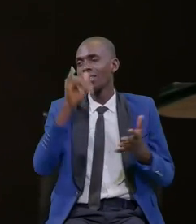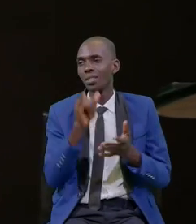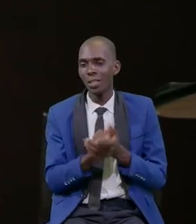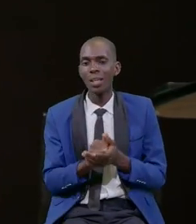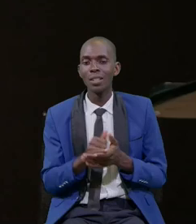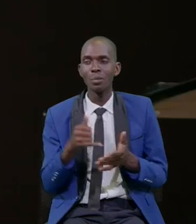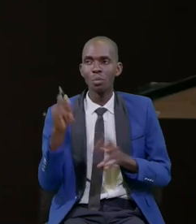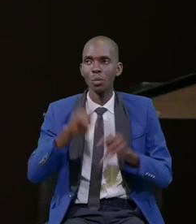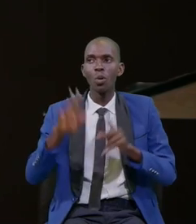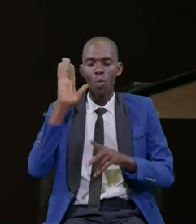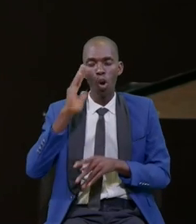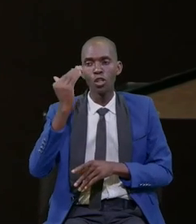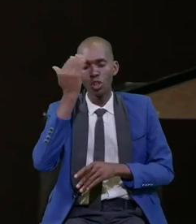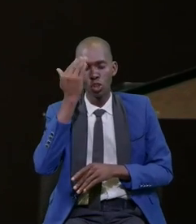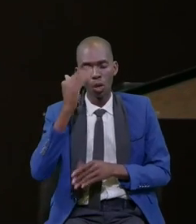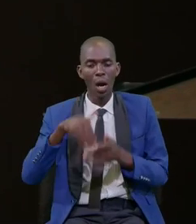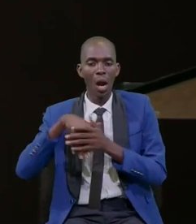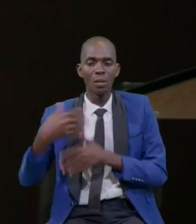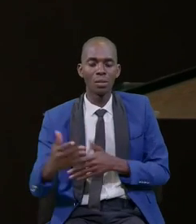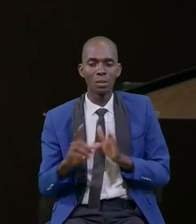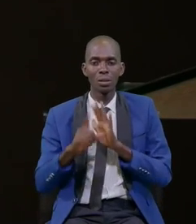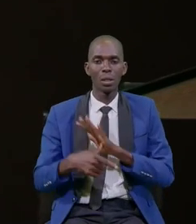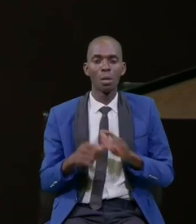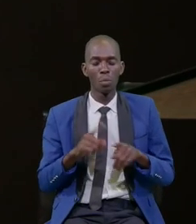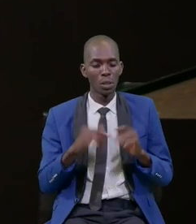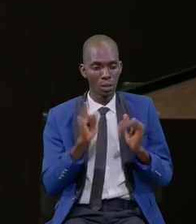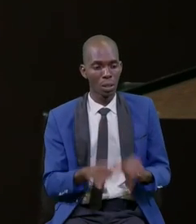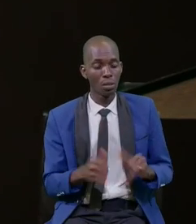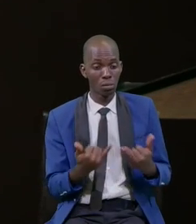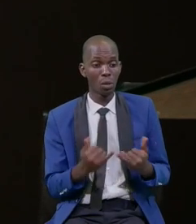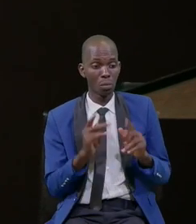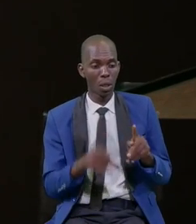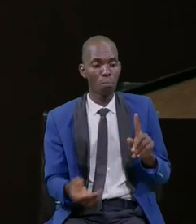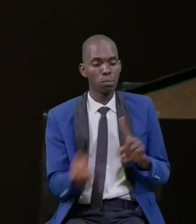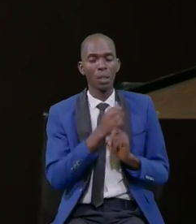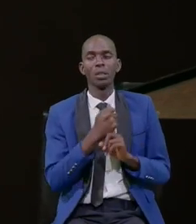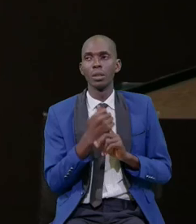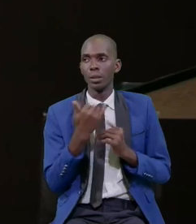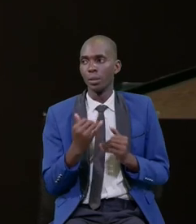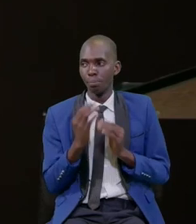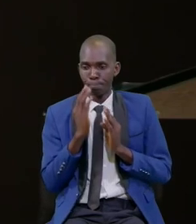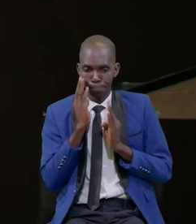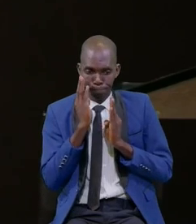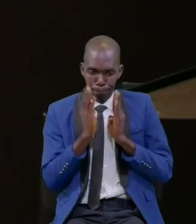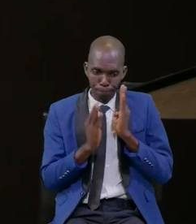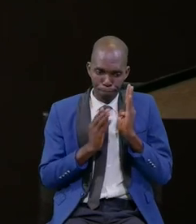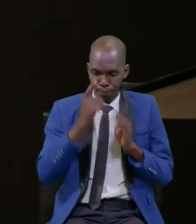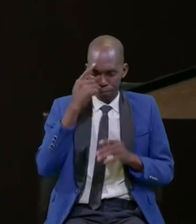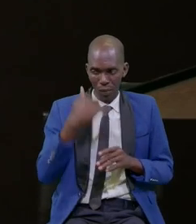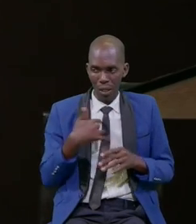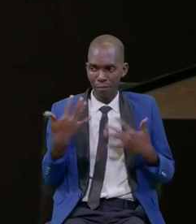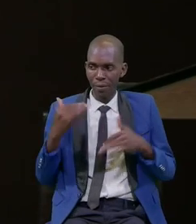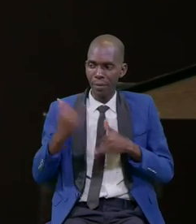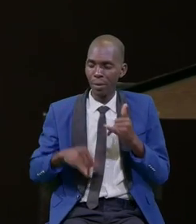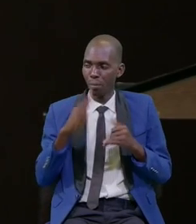prise. La personne ne savait pas que la chose serait à découvert. Et la chose est découverte. Maintenant, la honte. La